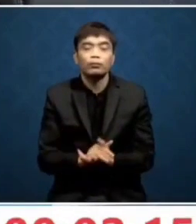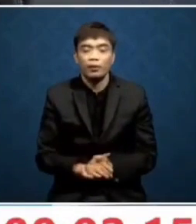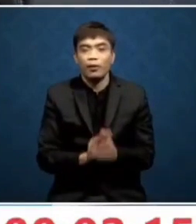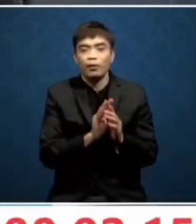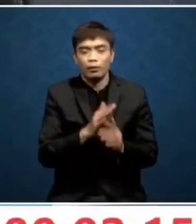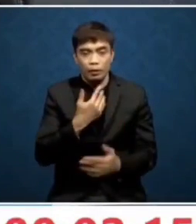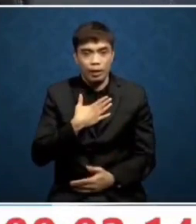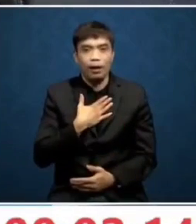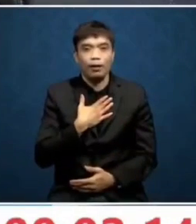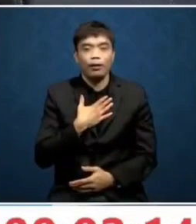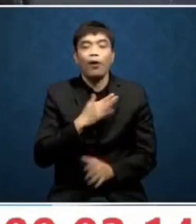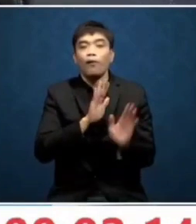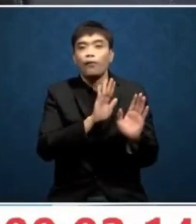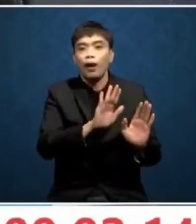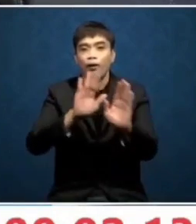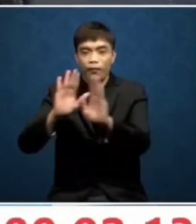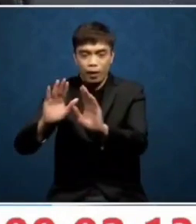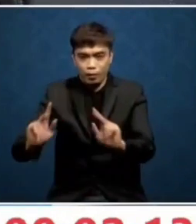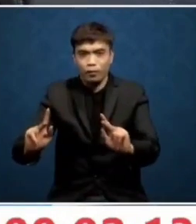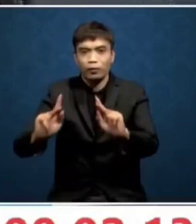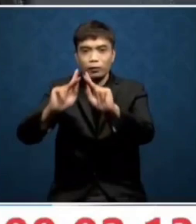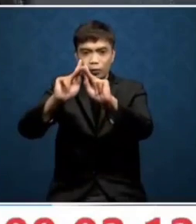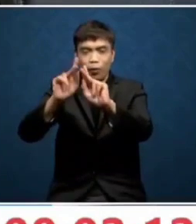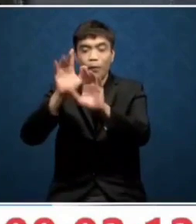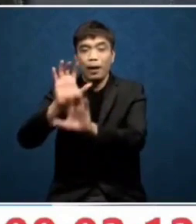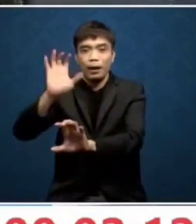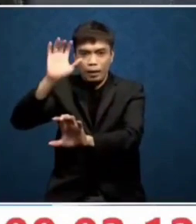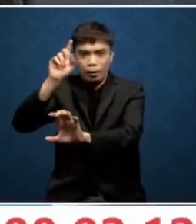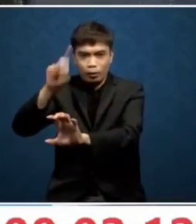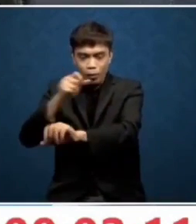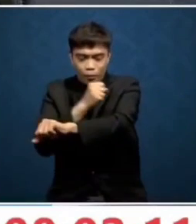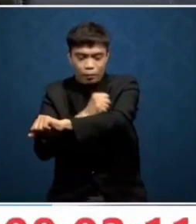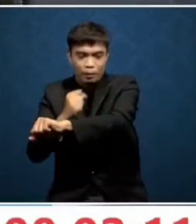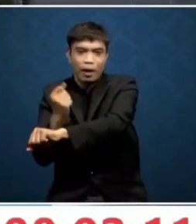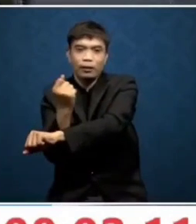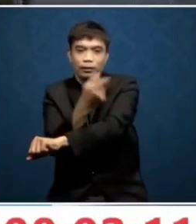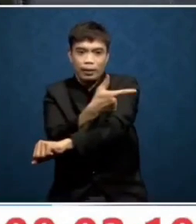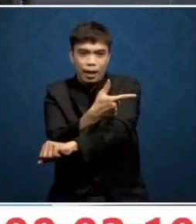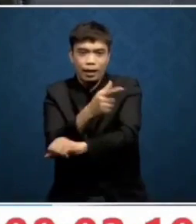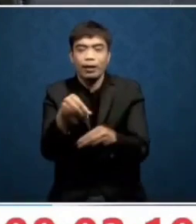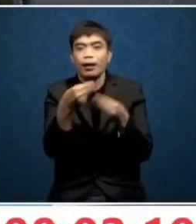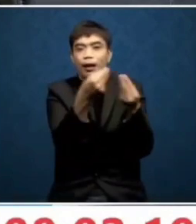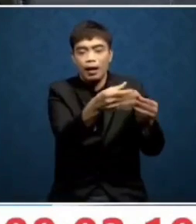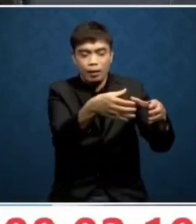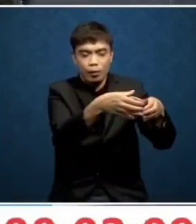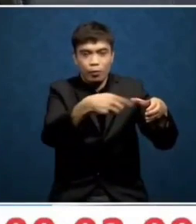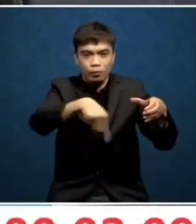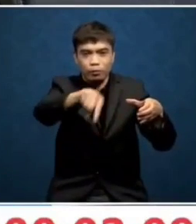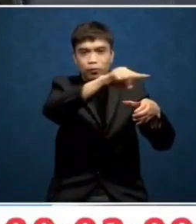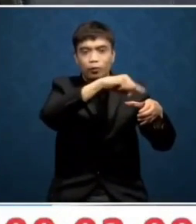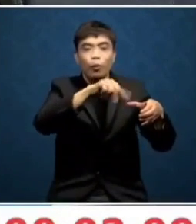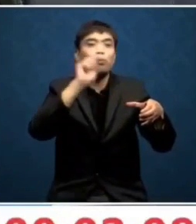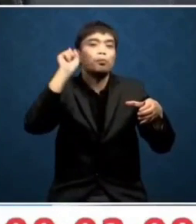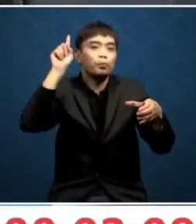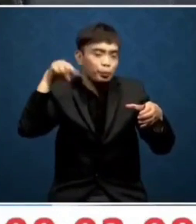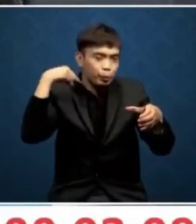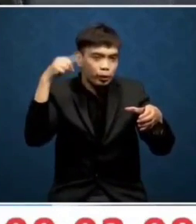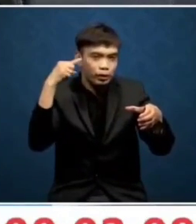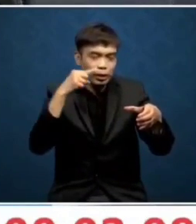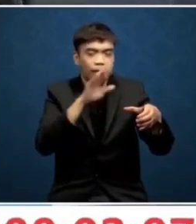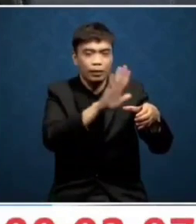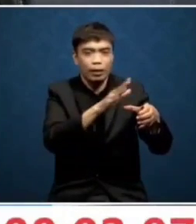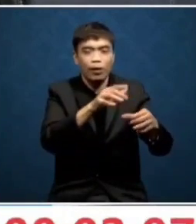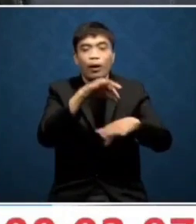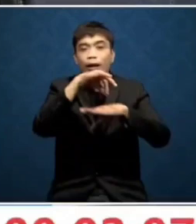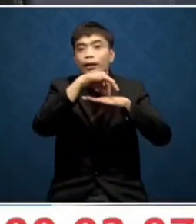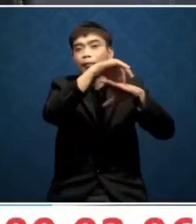ตามระเบีบกสวงมหาทย์วาด้วยคณะกรมการพัฒนาสติพุทธศักรรา 2538เพื่อเป็ขวนและกำลังใจให้แ่สติผู้ปิ